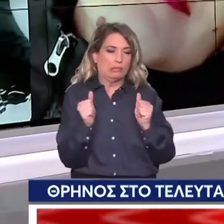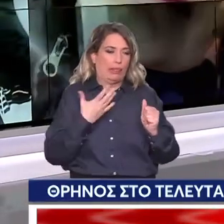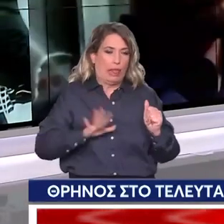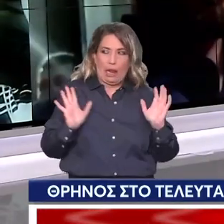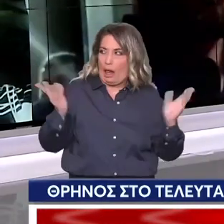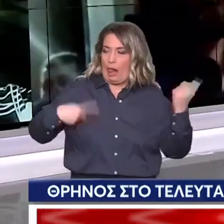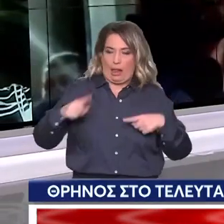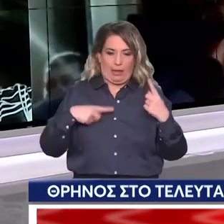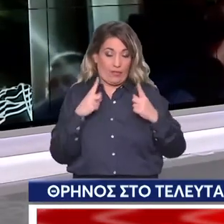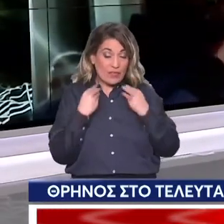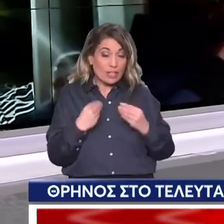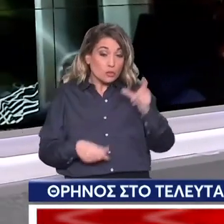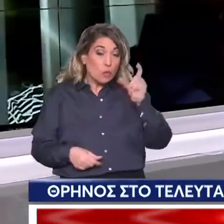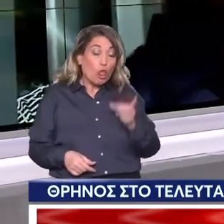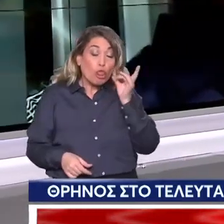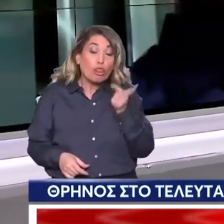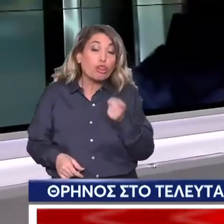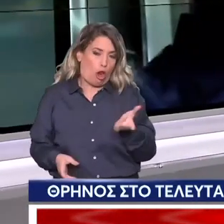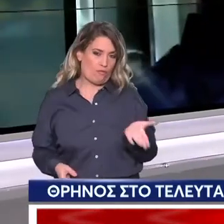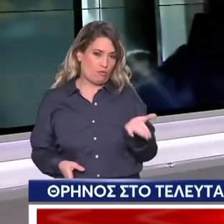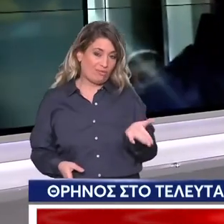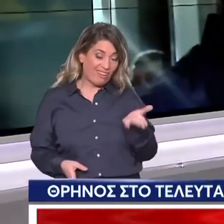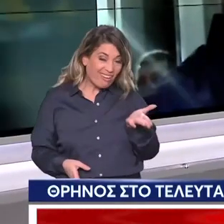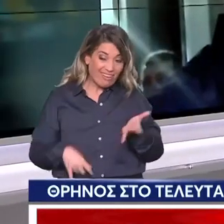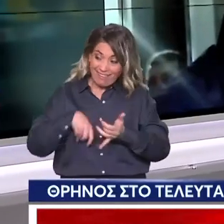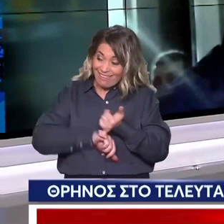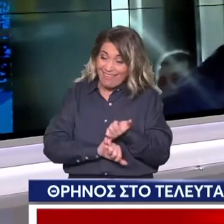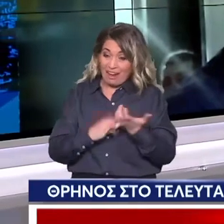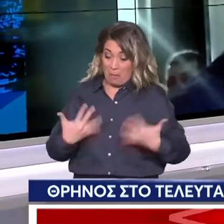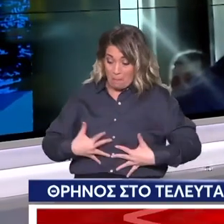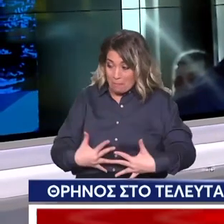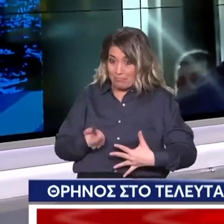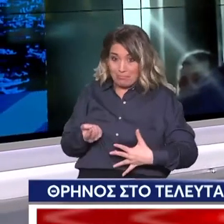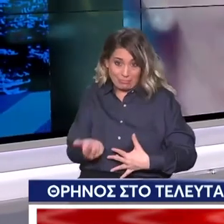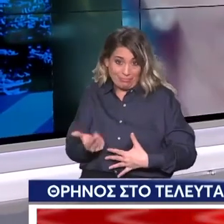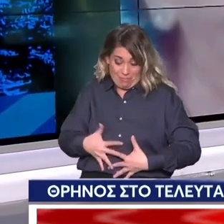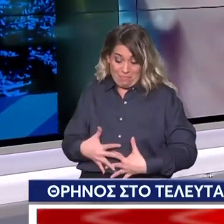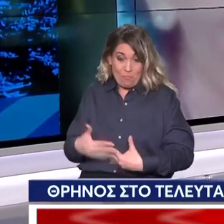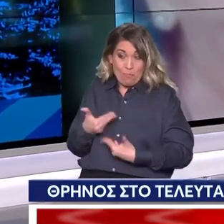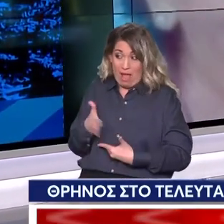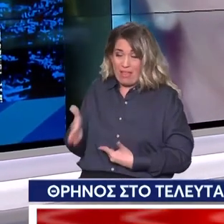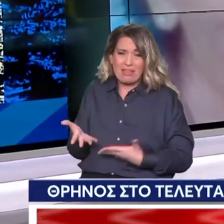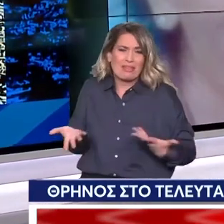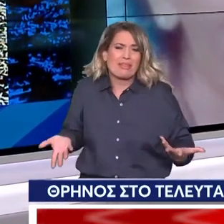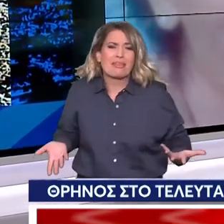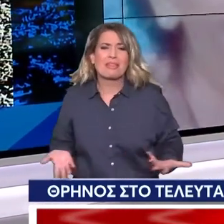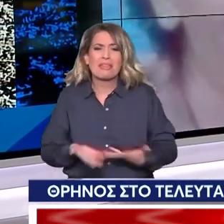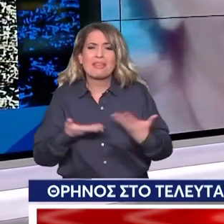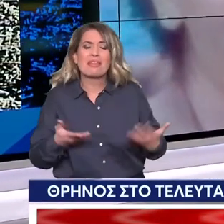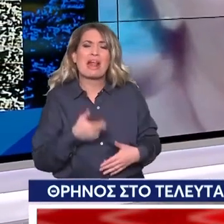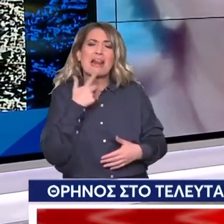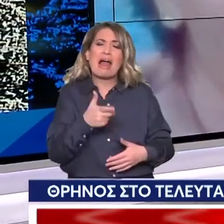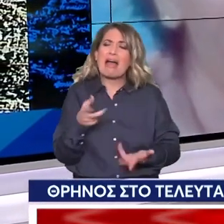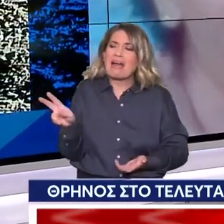το παιδί του που κυοφορεί και όλα αυτά γιατί χρώσταγε, λέει, 600-700 ευρώ από τζόγο, γιατί ήθελε να της πάρει τα